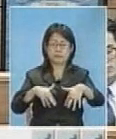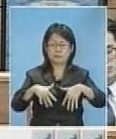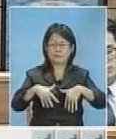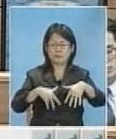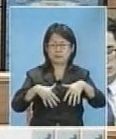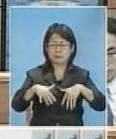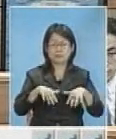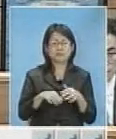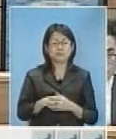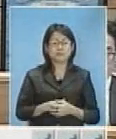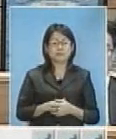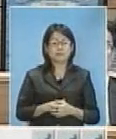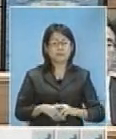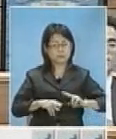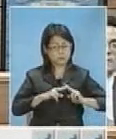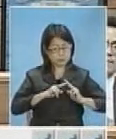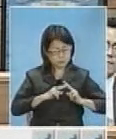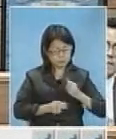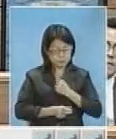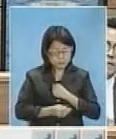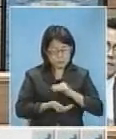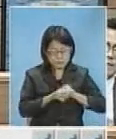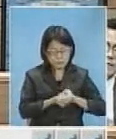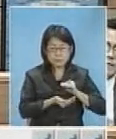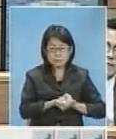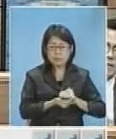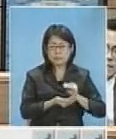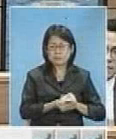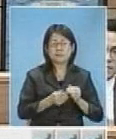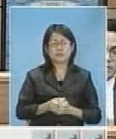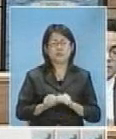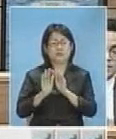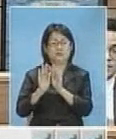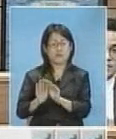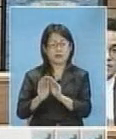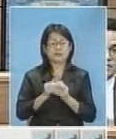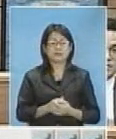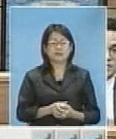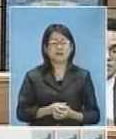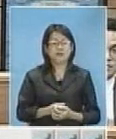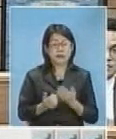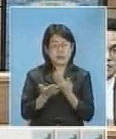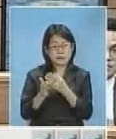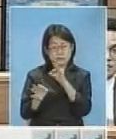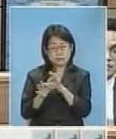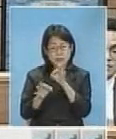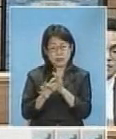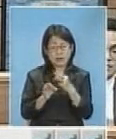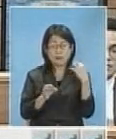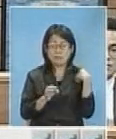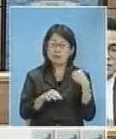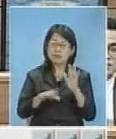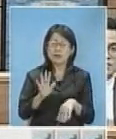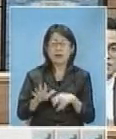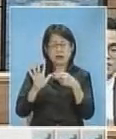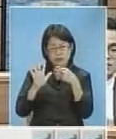นสร้างเนื้อสร้างตัวขึ้นมาโดยรวมส่วนใหญ่ในแต่ละบัญชีมีเม็ดเงินฝากอยู่ไม่เกินบั